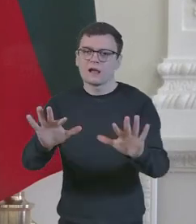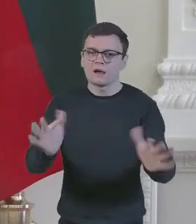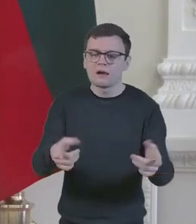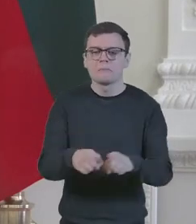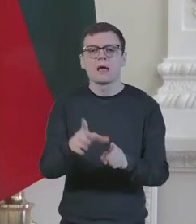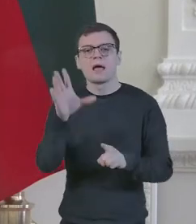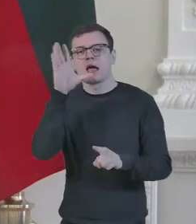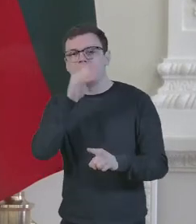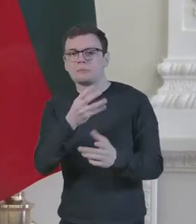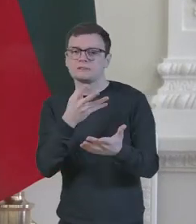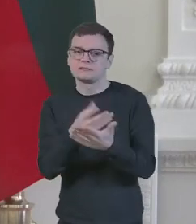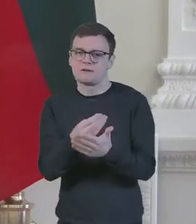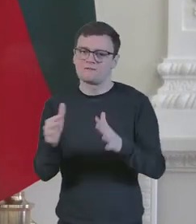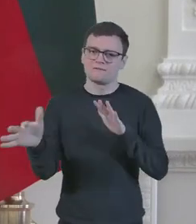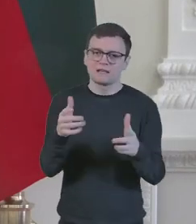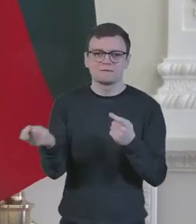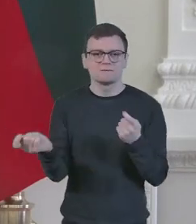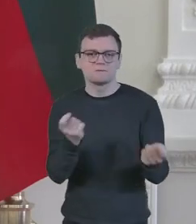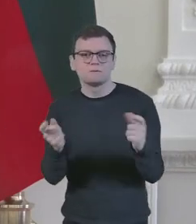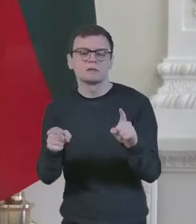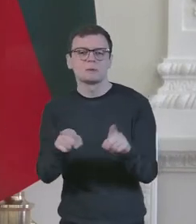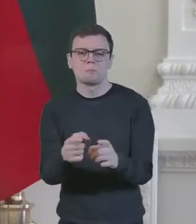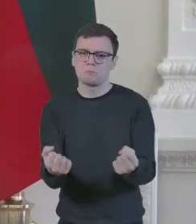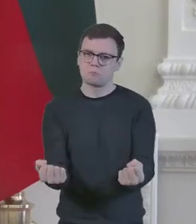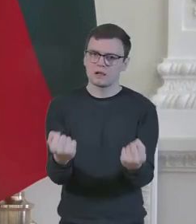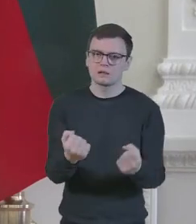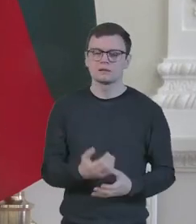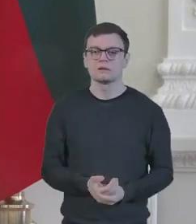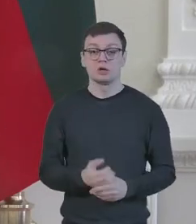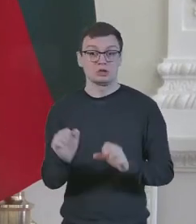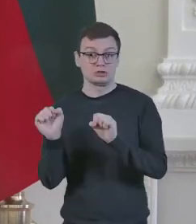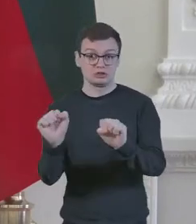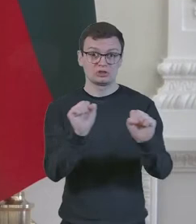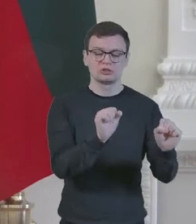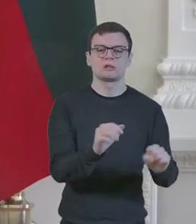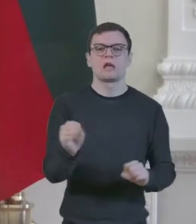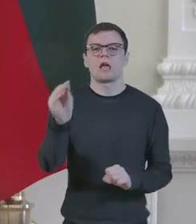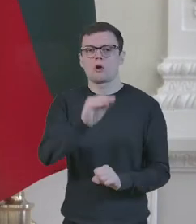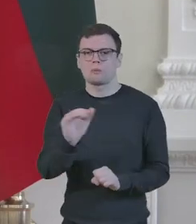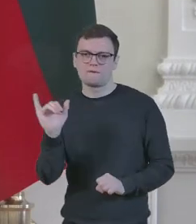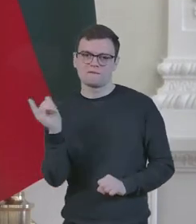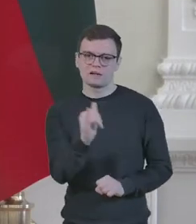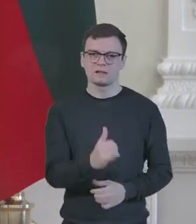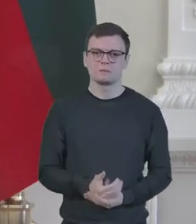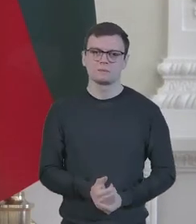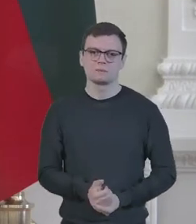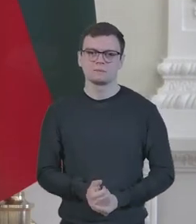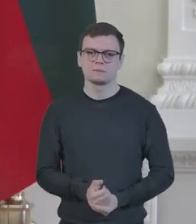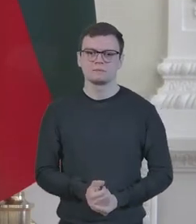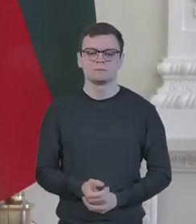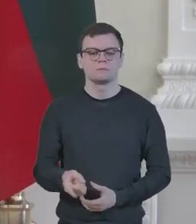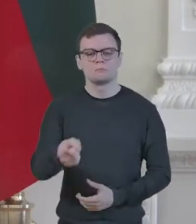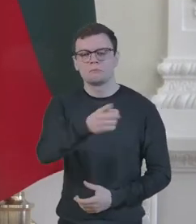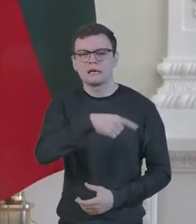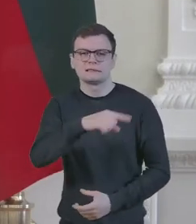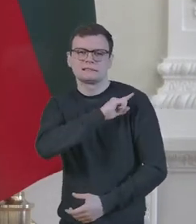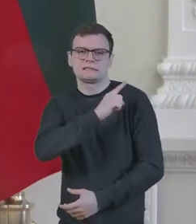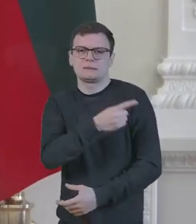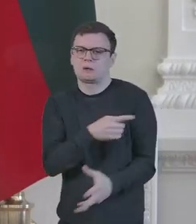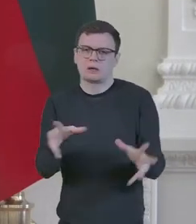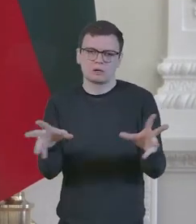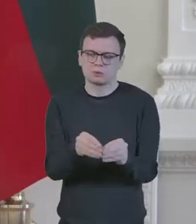koordinuoti savo veiksmus, paremti vieni kitus ir ginti europietiškas vertybės. Mes stiprus kartu.